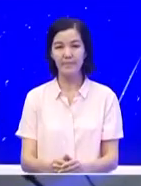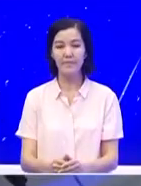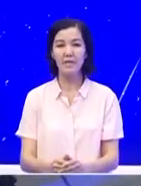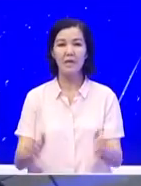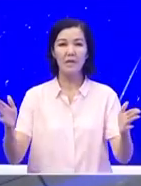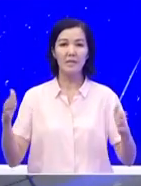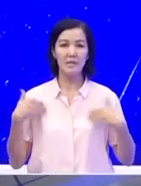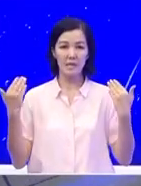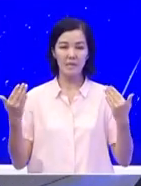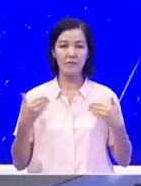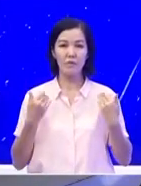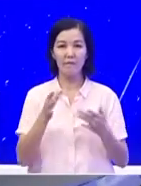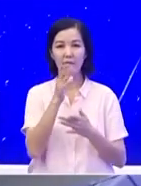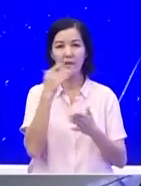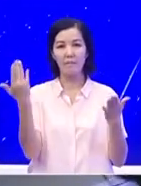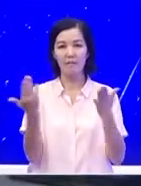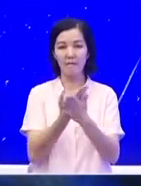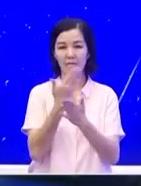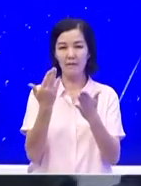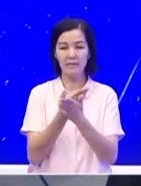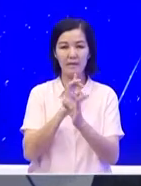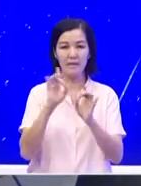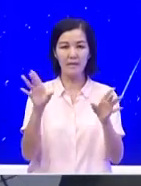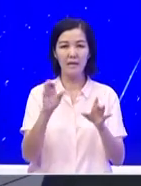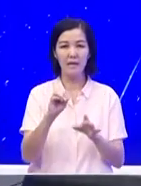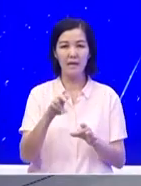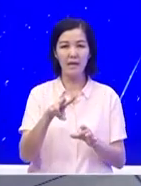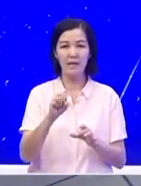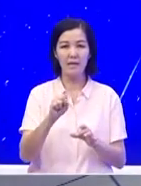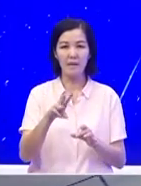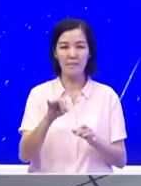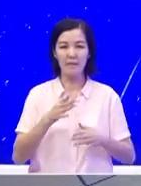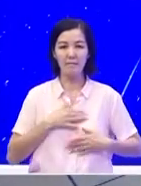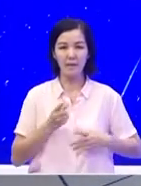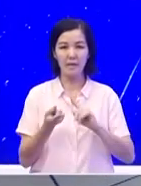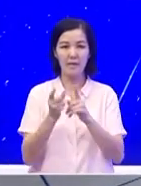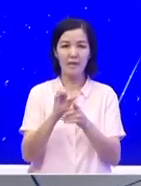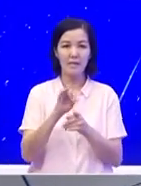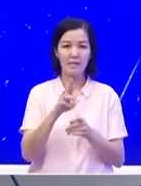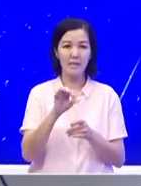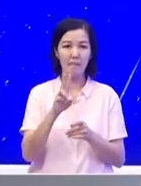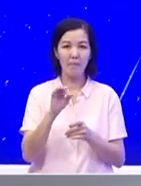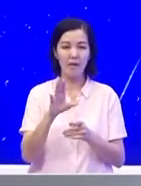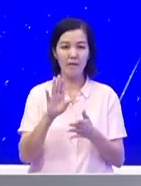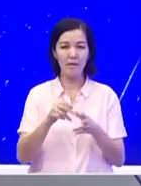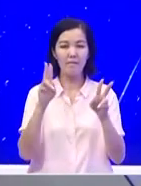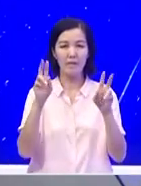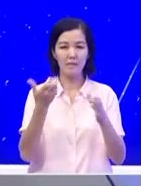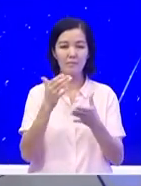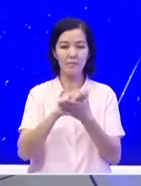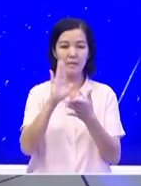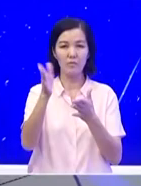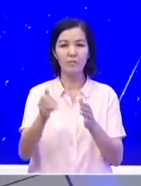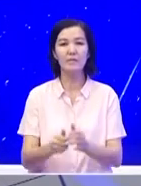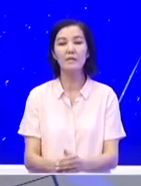Здравствуйте, время новостей на телеканале ЖТСУ. В студии прямого эфира Еламан Раимбеков. Сурдоперевод обеспечивает Айгуль Стамбекова. И в начале выпуска коротко о